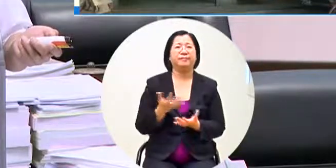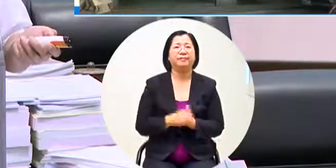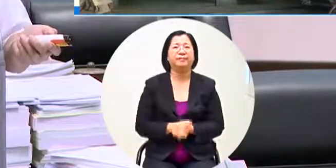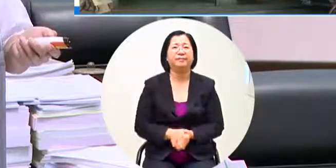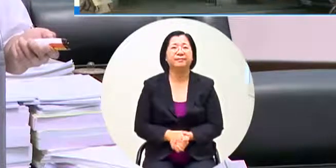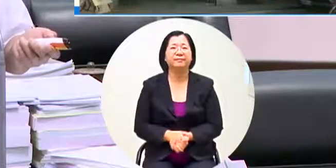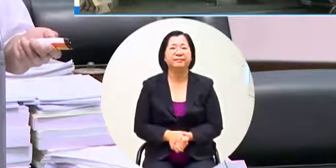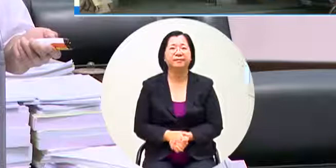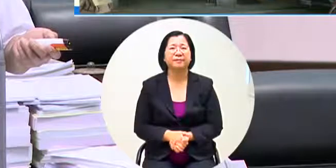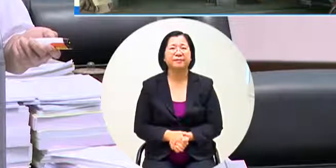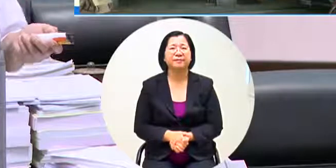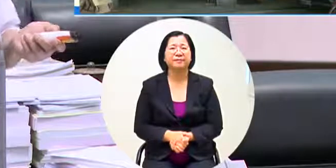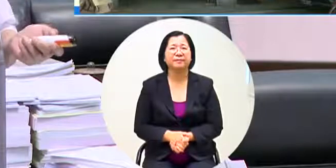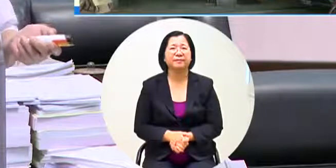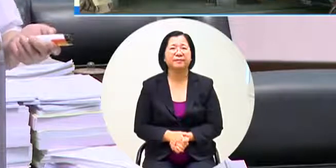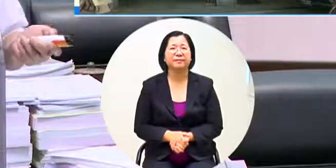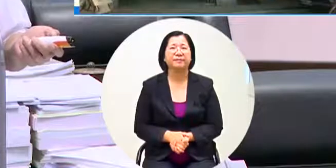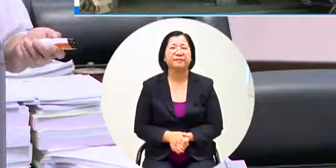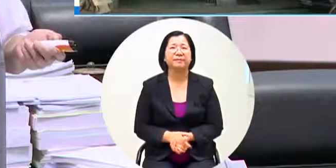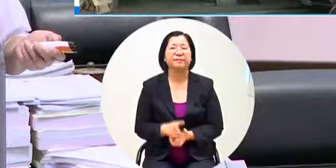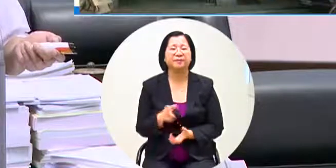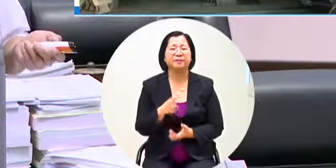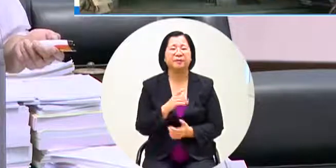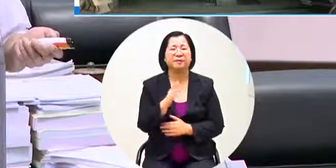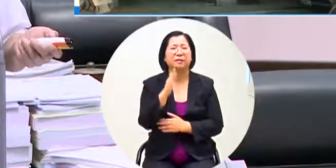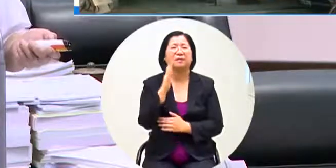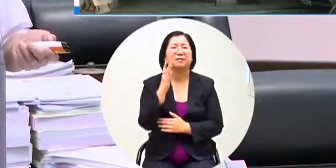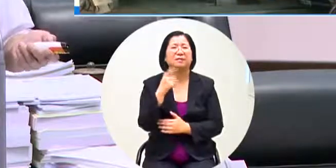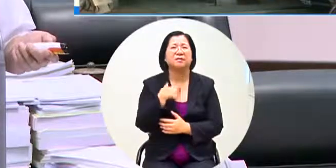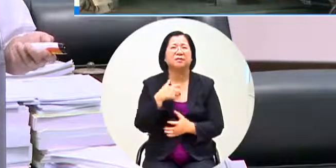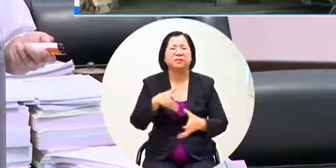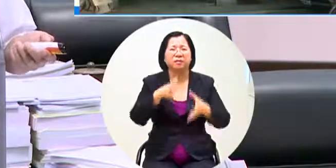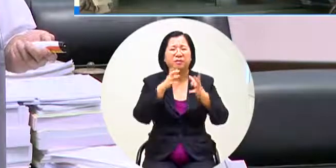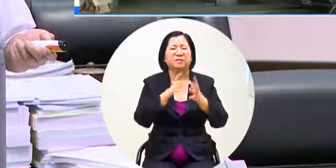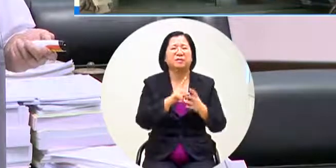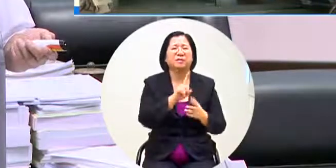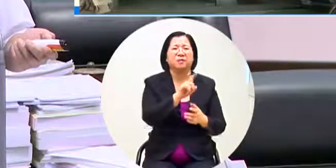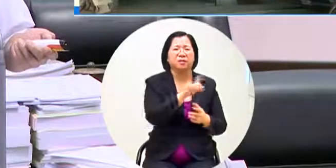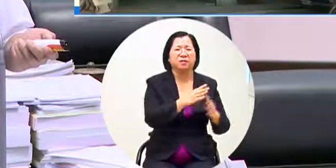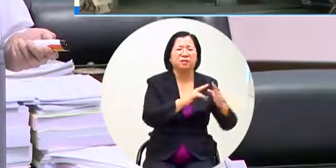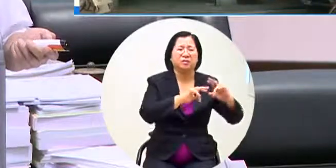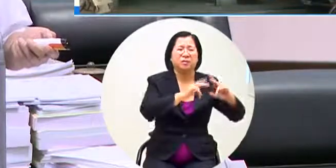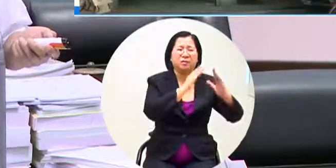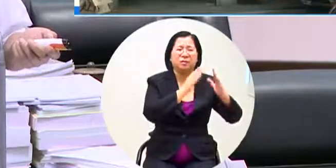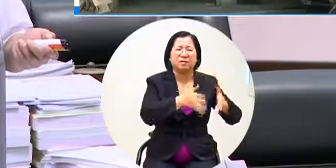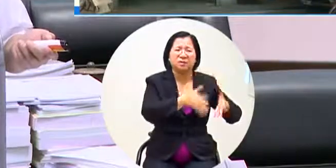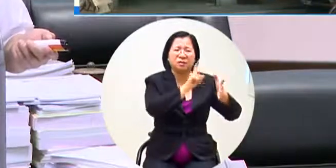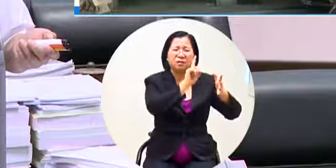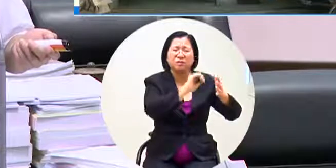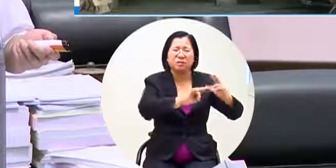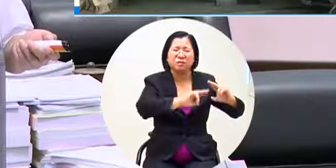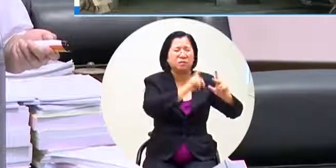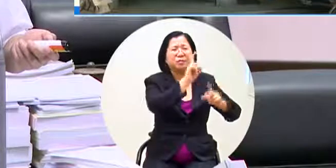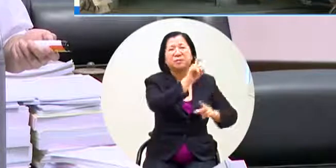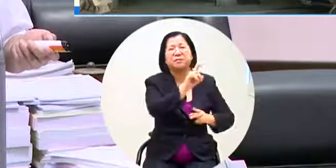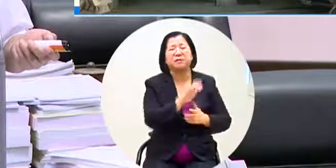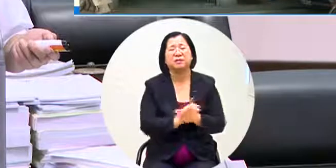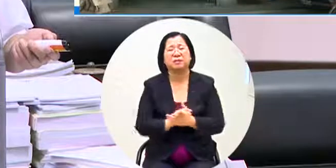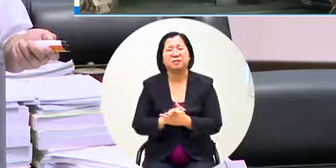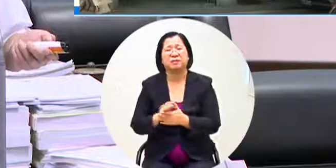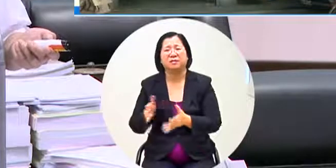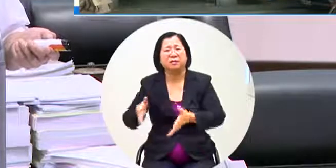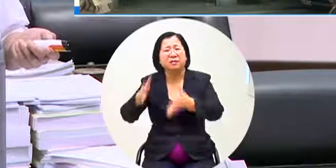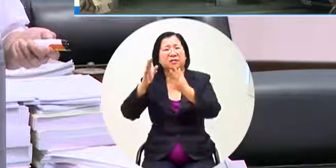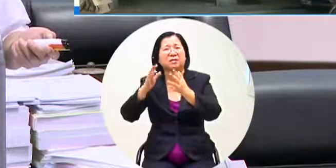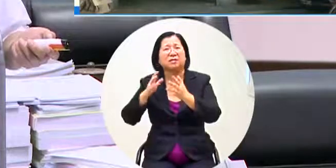拢咱政府兴建呢，一栋是无法度去修理，啊一栋吼， 欸，拢伫遐咧，迄个在运作，